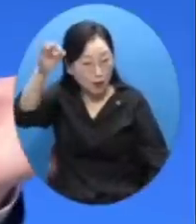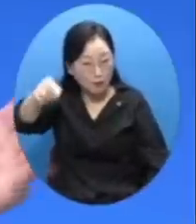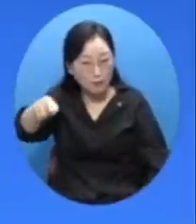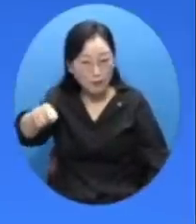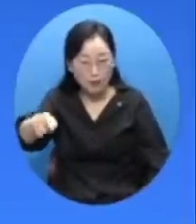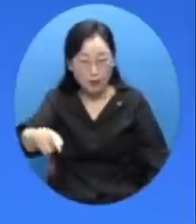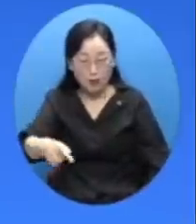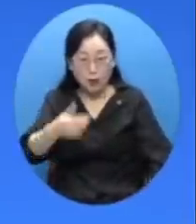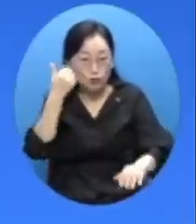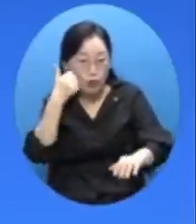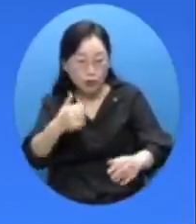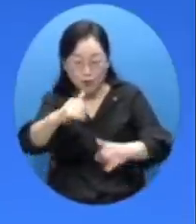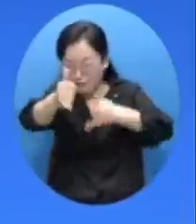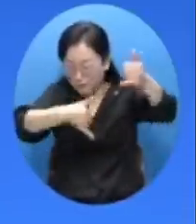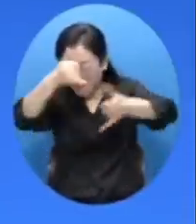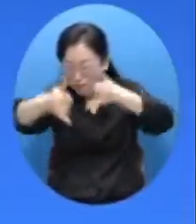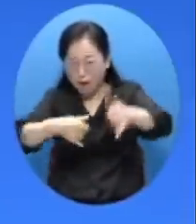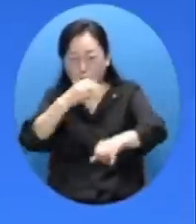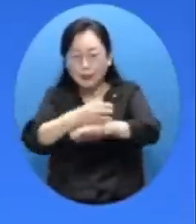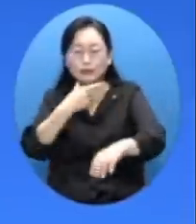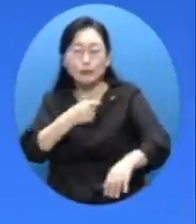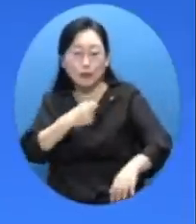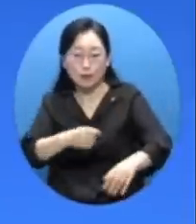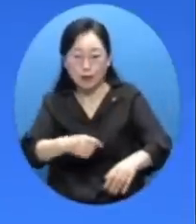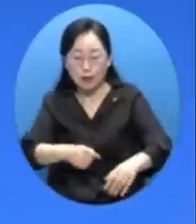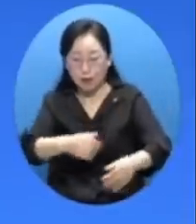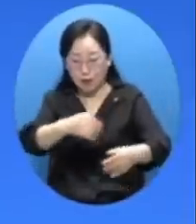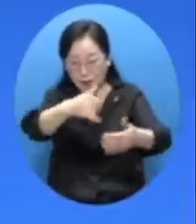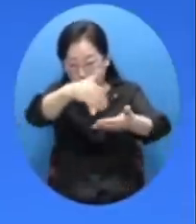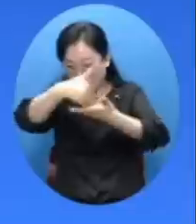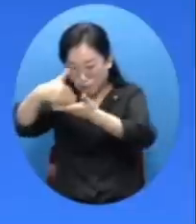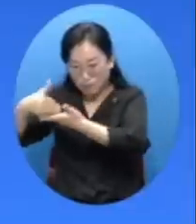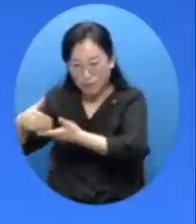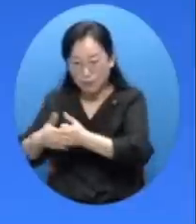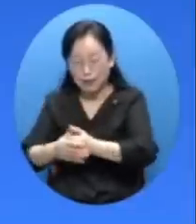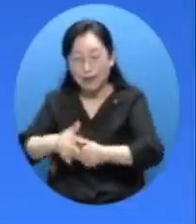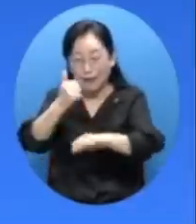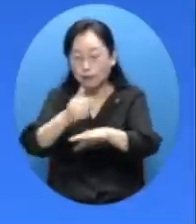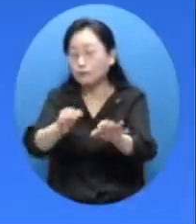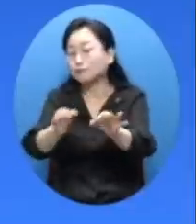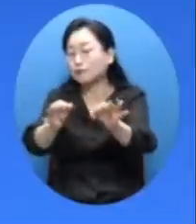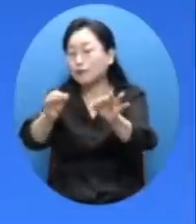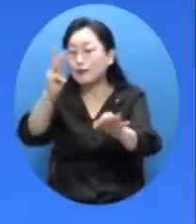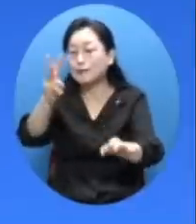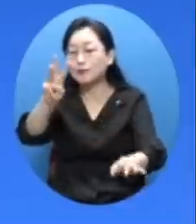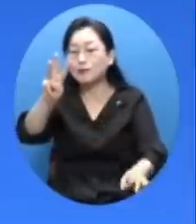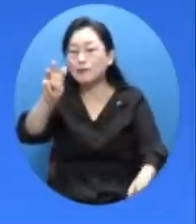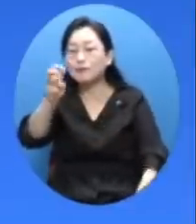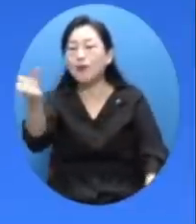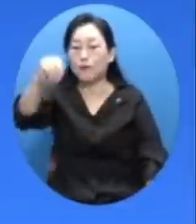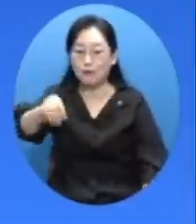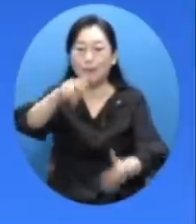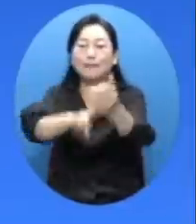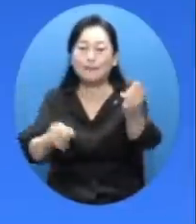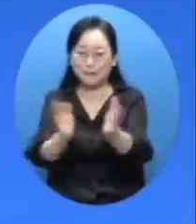여덟 군데에서 막 사겠다고 경쟁이 붙었고 오르고 오르고 올라서 3030억에 매각이 됐습니다.